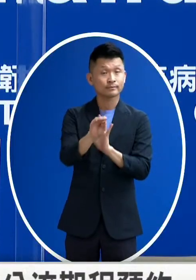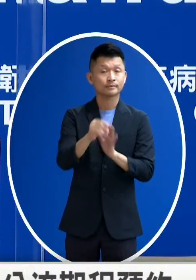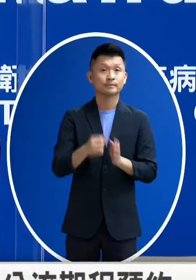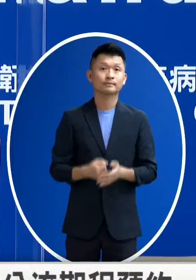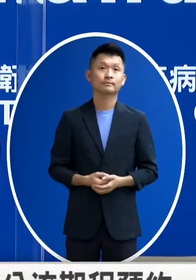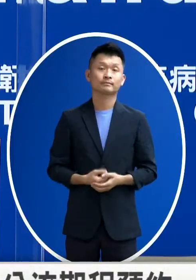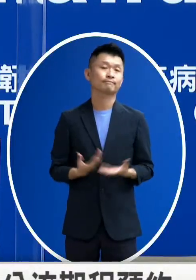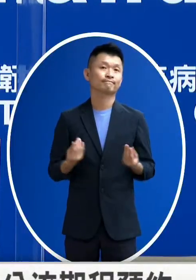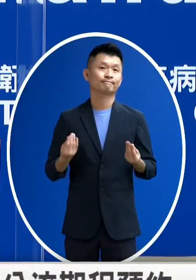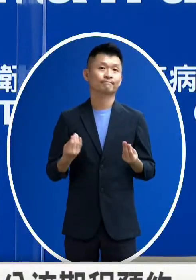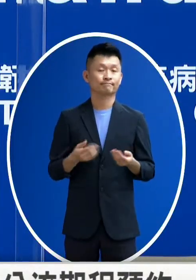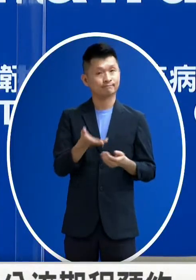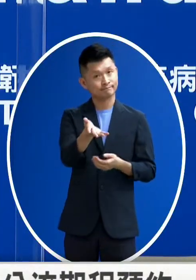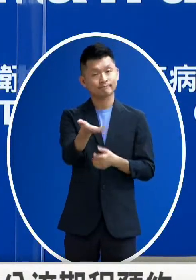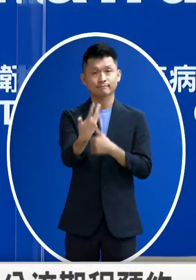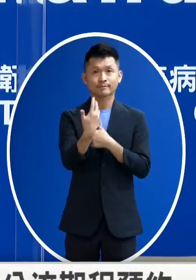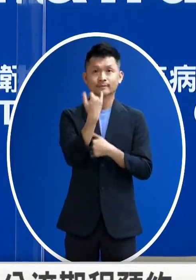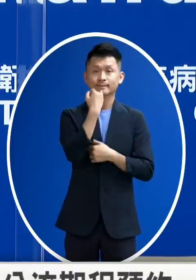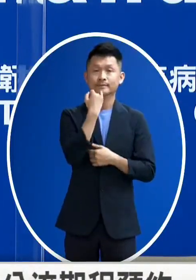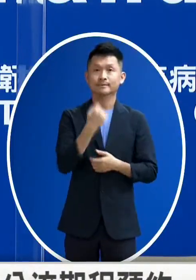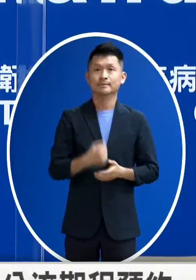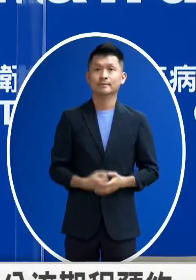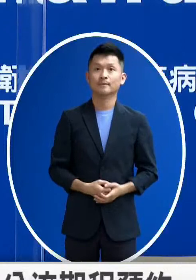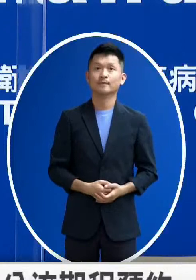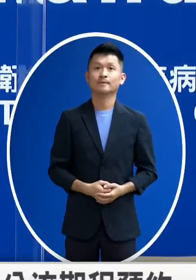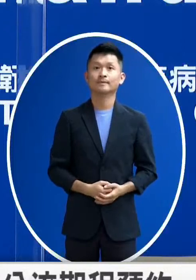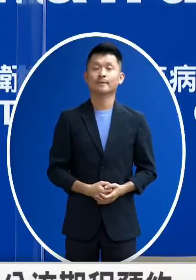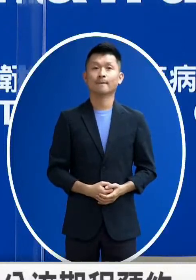好，那就先到这边，大家有没有什么问题？